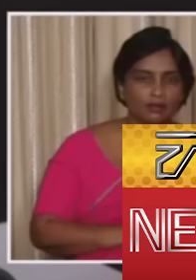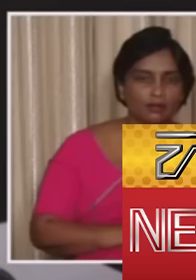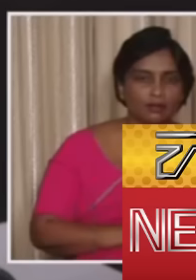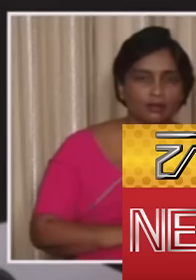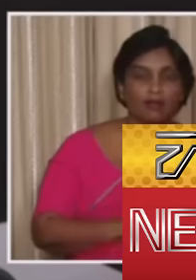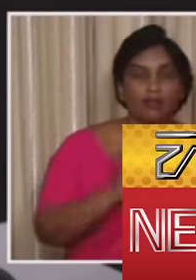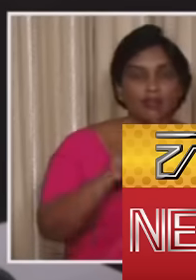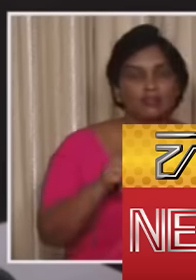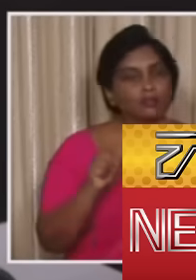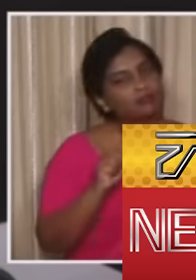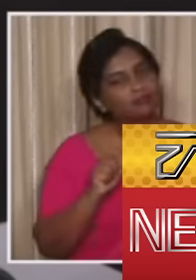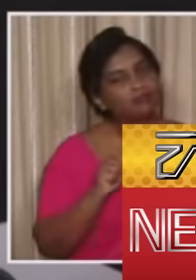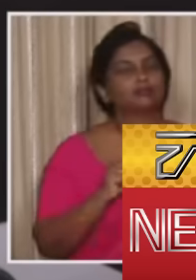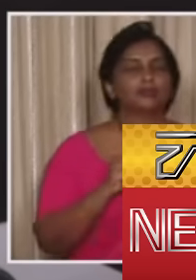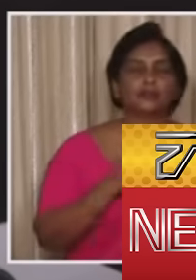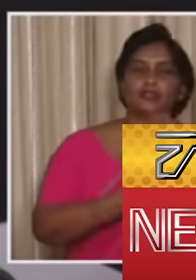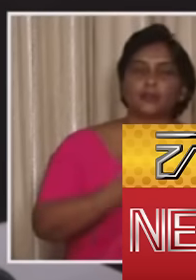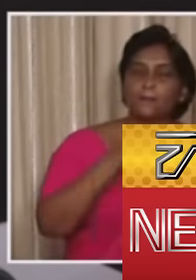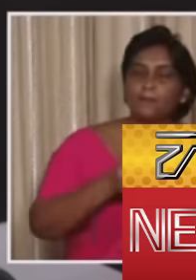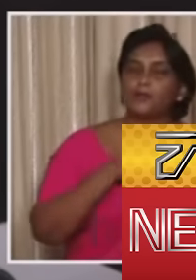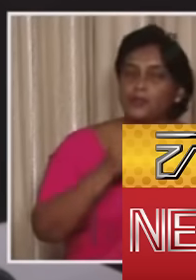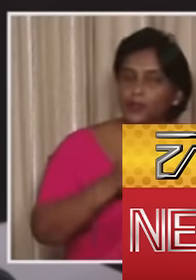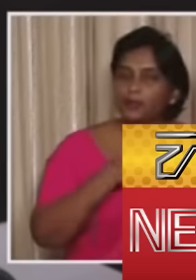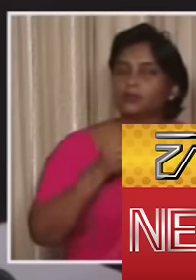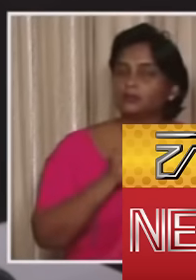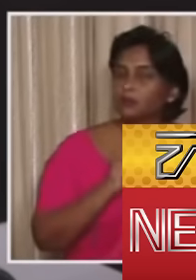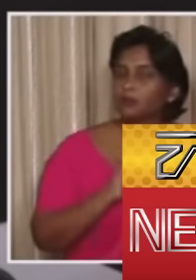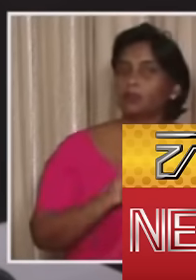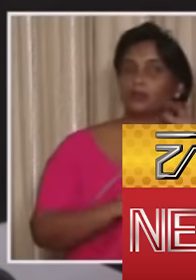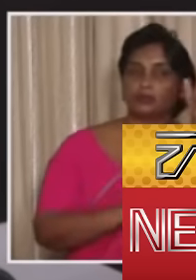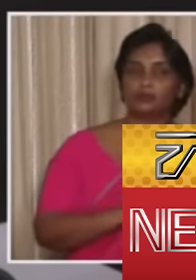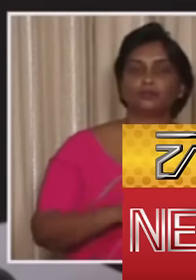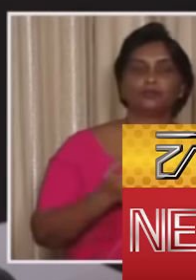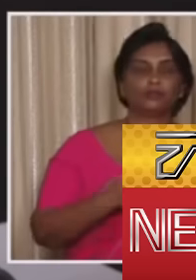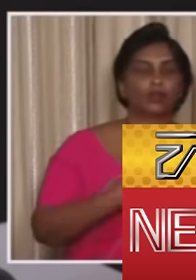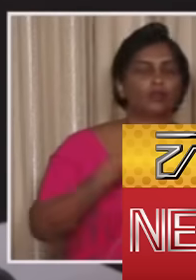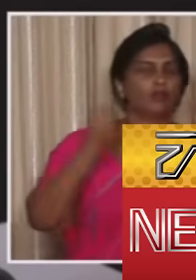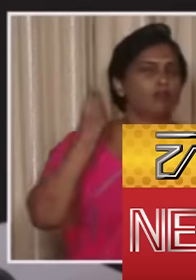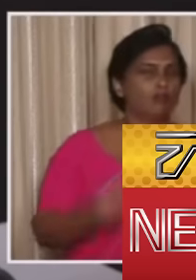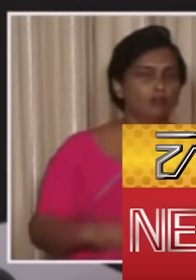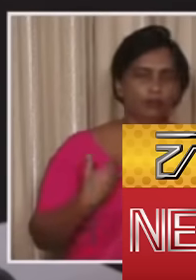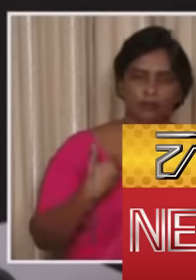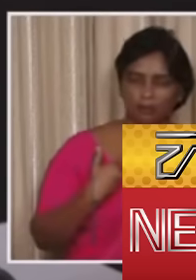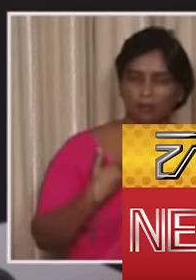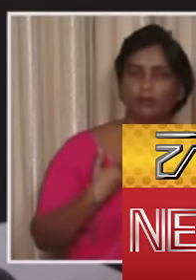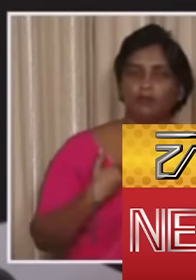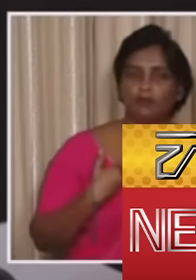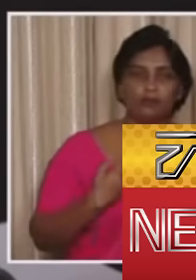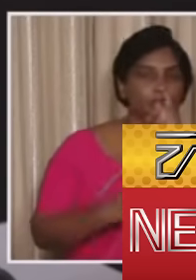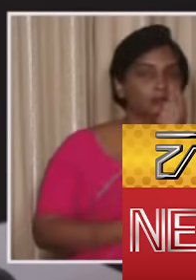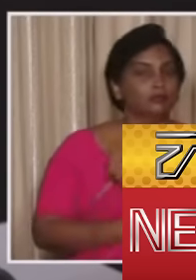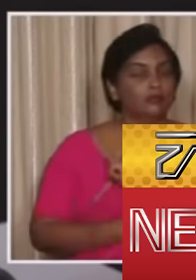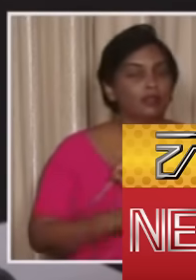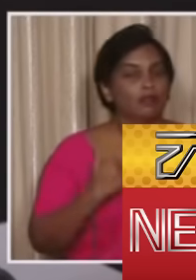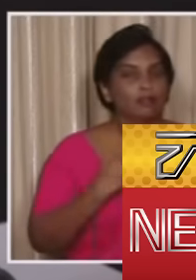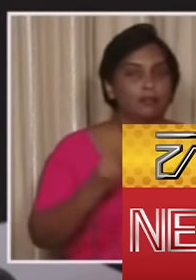සපත්තු හදලා යම් වෙළඳපොළක් හදාගෙන ඒ කර්මාන්තේ දියුණු කරපු කෙනා තමගේ කර්මාන්තේ කඩා වැටලා තිබෙනවා. සුවඳ වෙළුන් හදලා